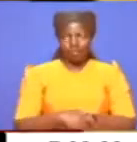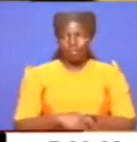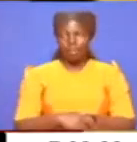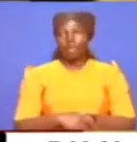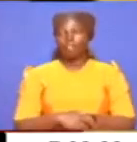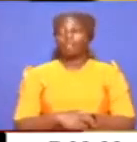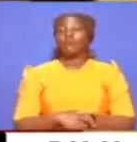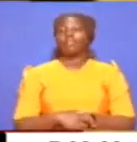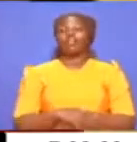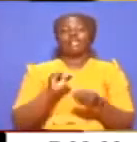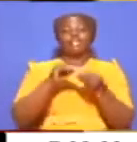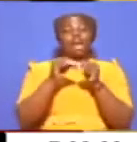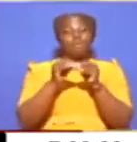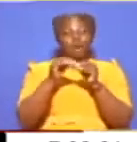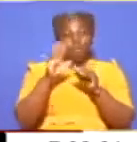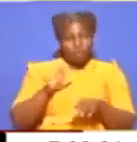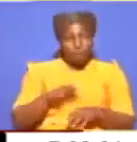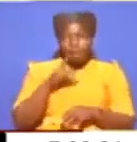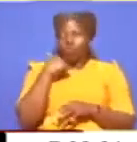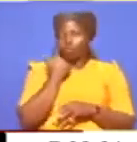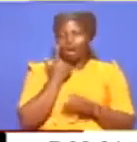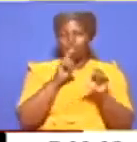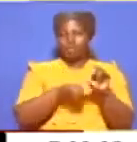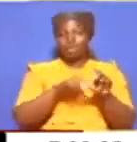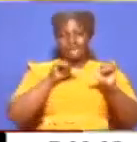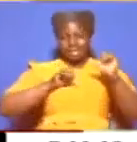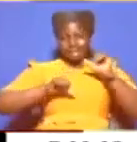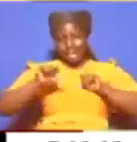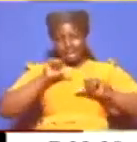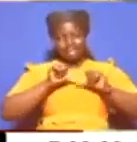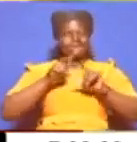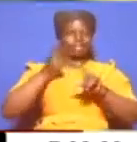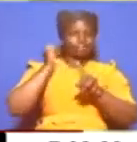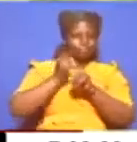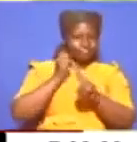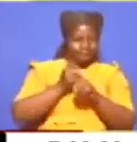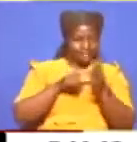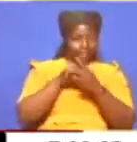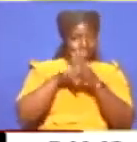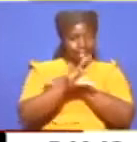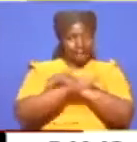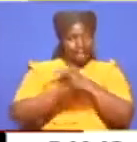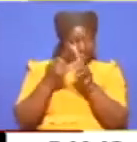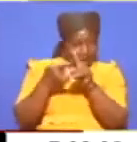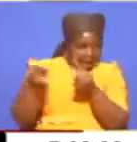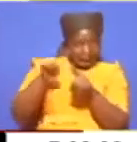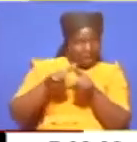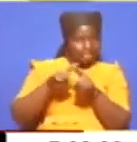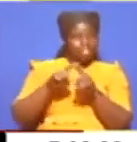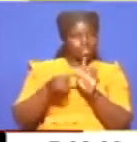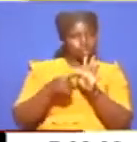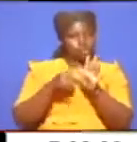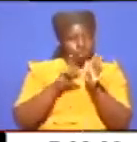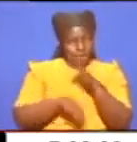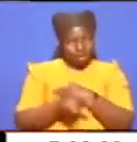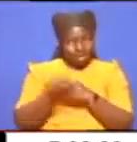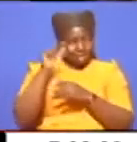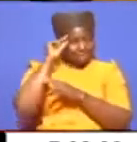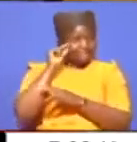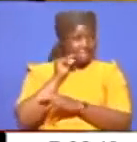humu nchini inazidi kuongezeka na kuzidisha matumaini kwamba mwanya wa kijinsia katika ajira